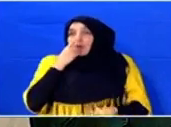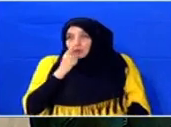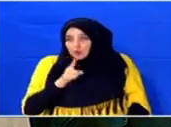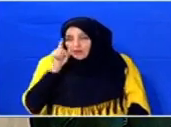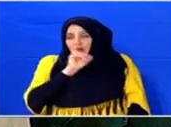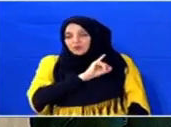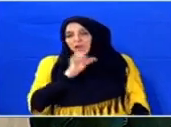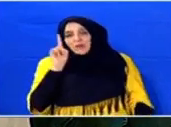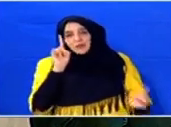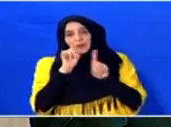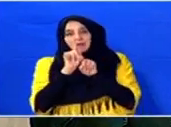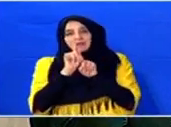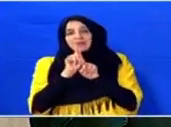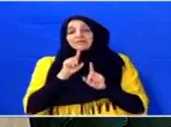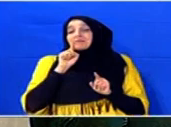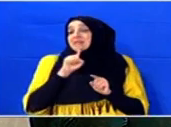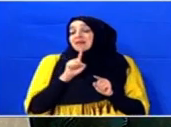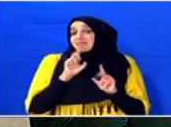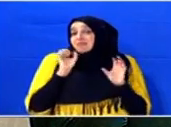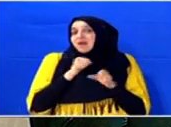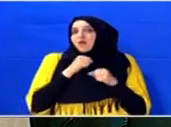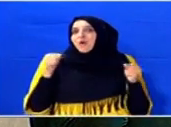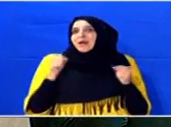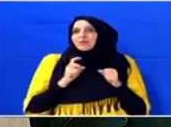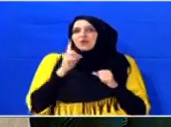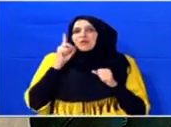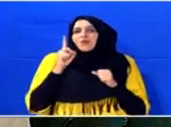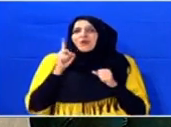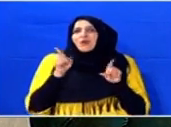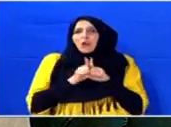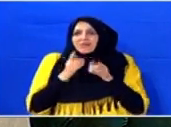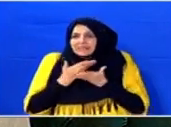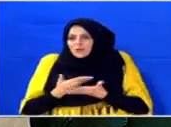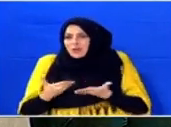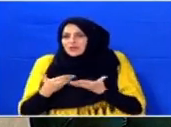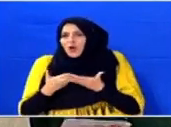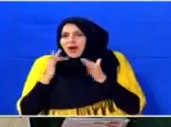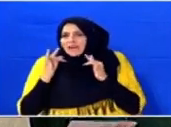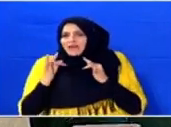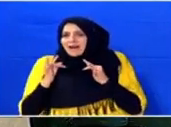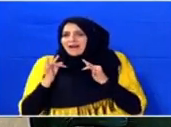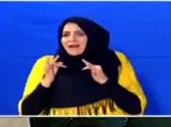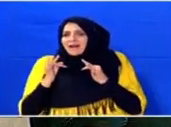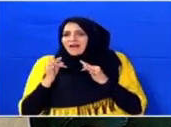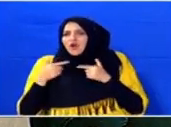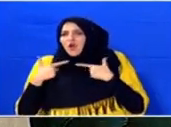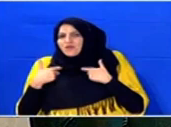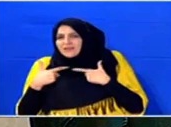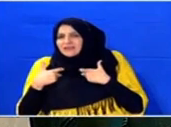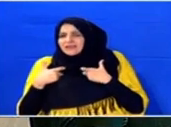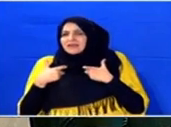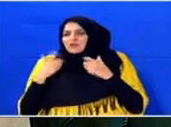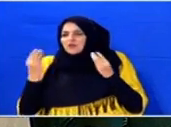هذا من بديع القران الكريم كيف ينتقل من موضوع الى موضوع الى موضوع